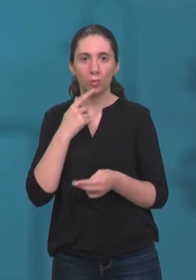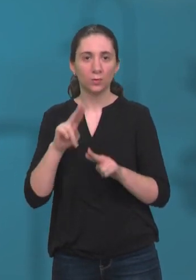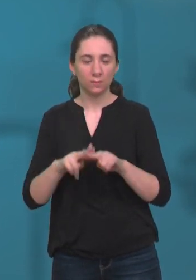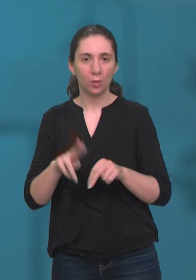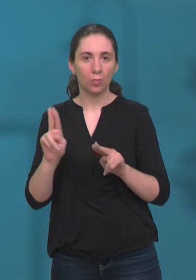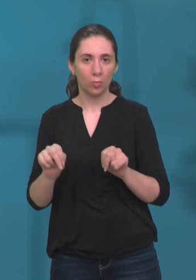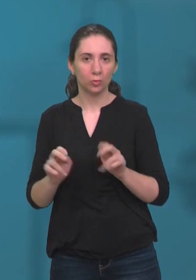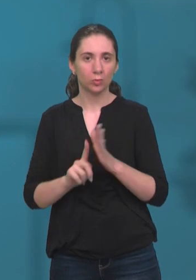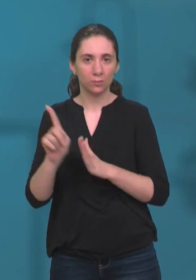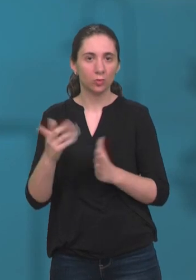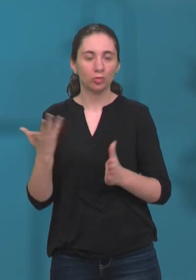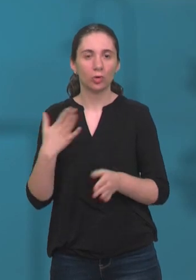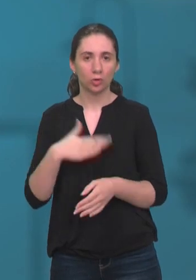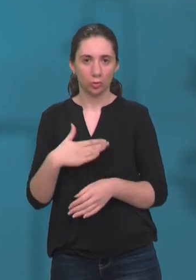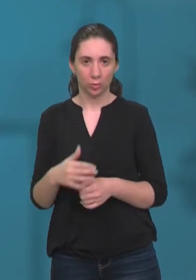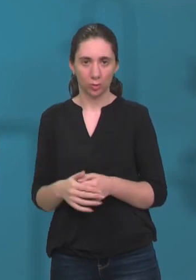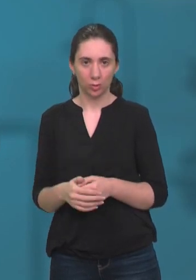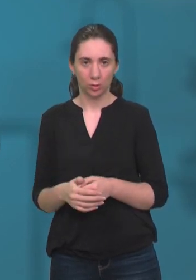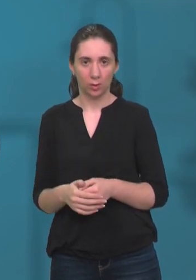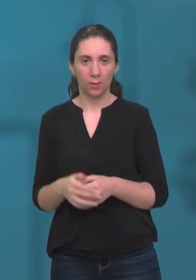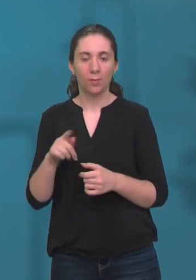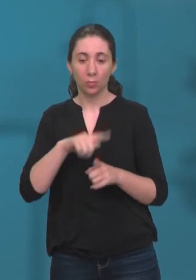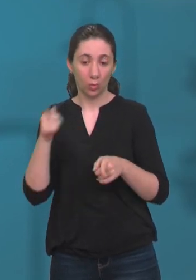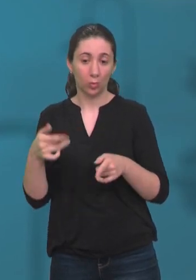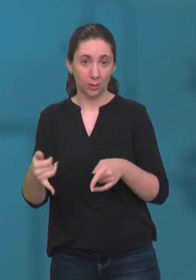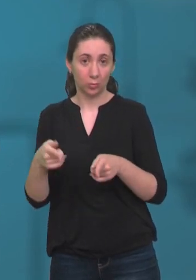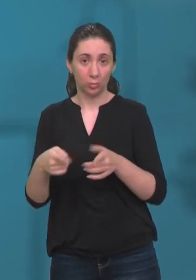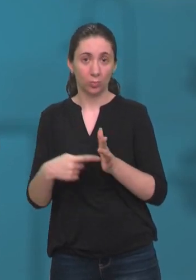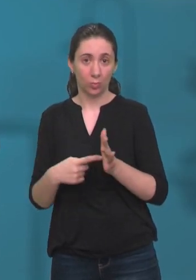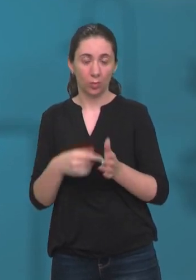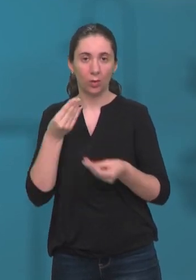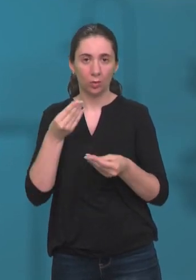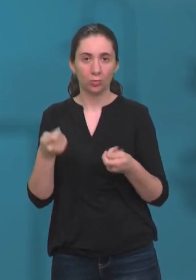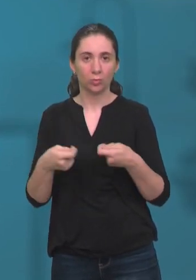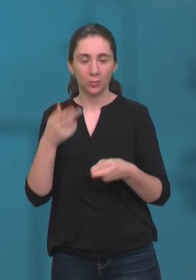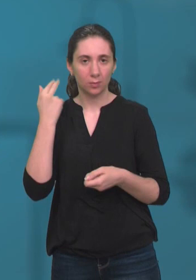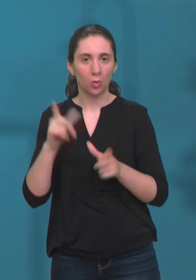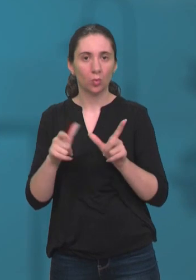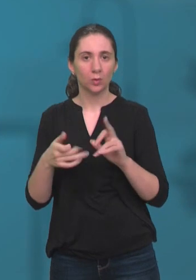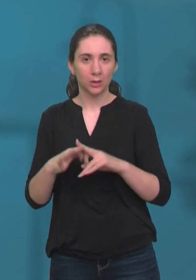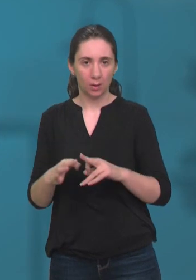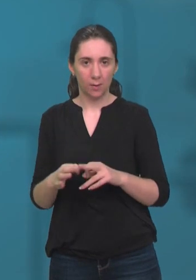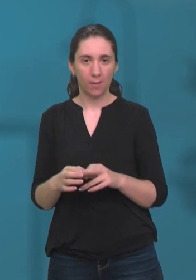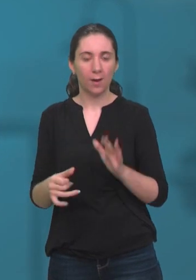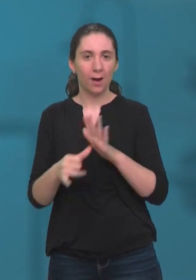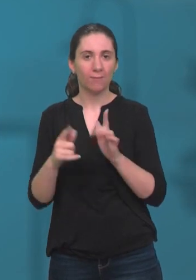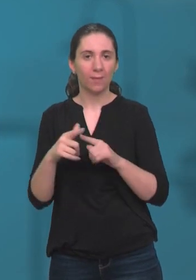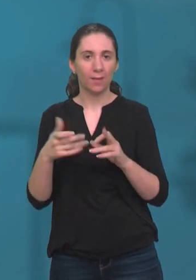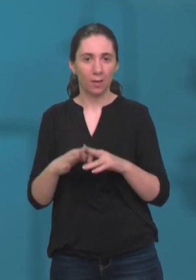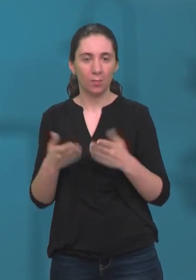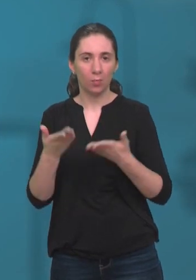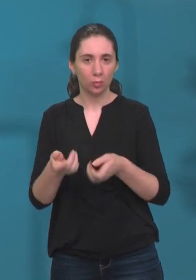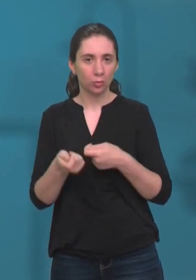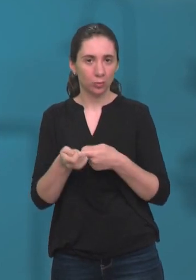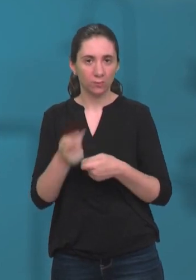može ostvariti što god poželi. Barem su to do sada pokazivali. Riječ je o udruzi Slijepih uski, a glavna tema je pružanje